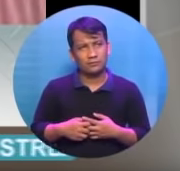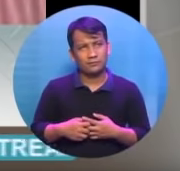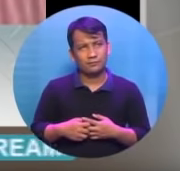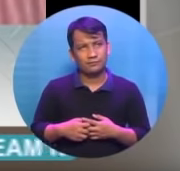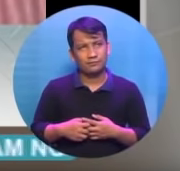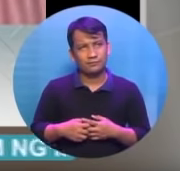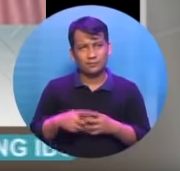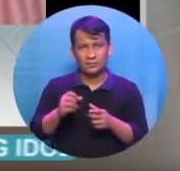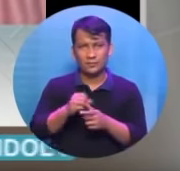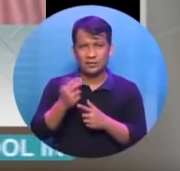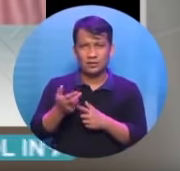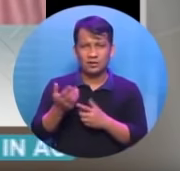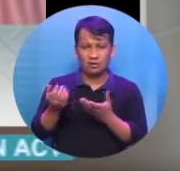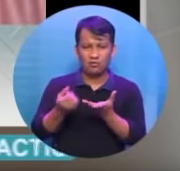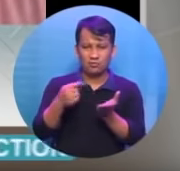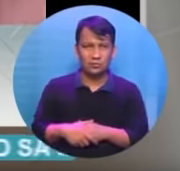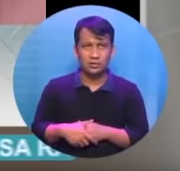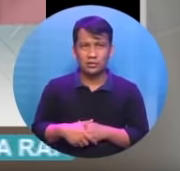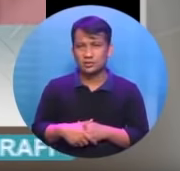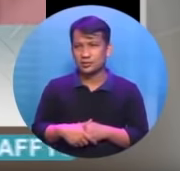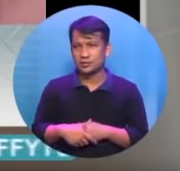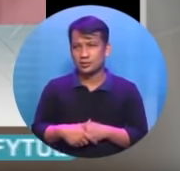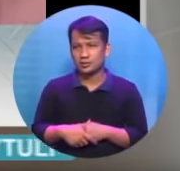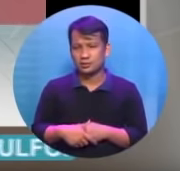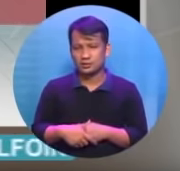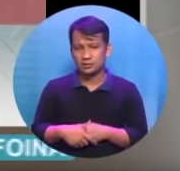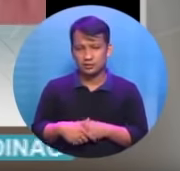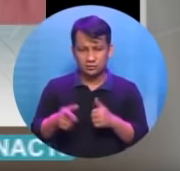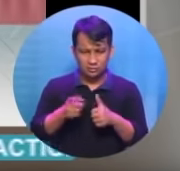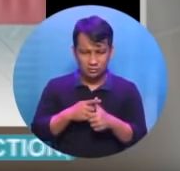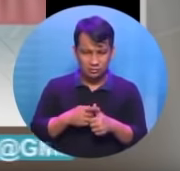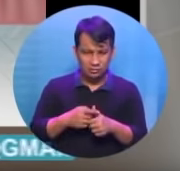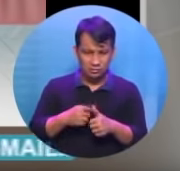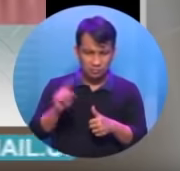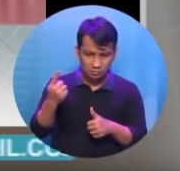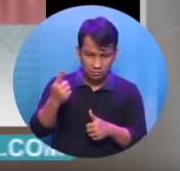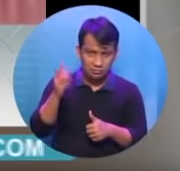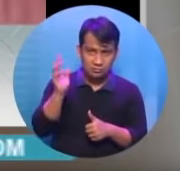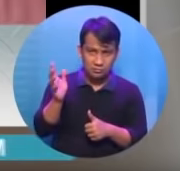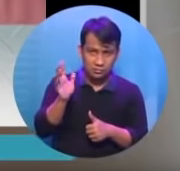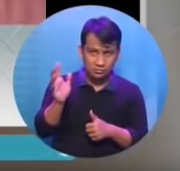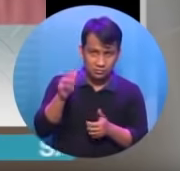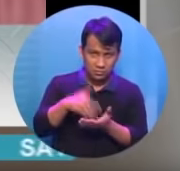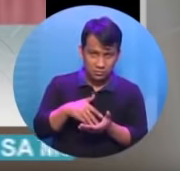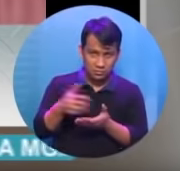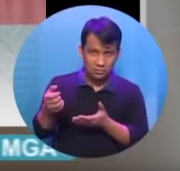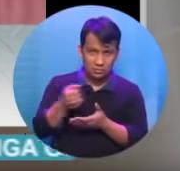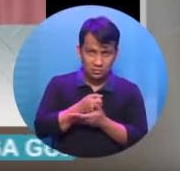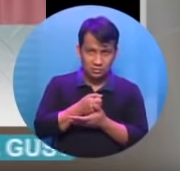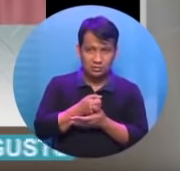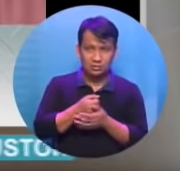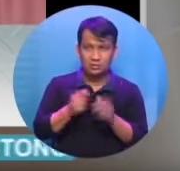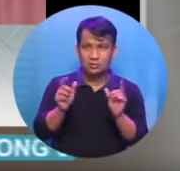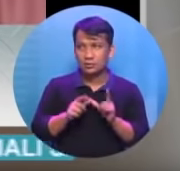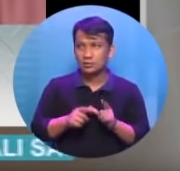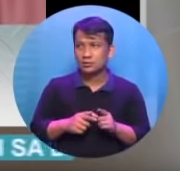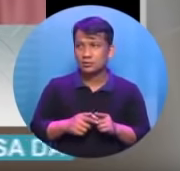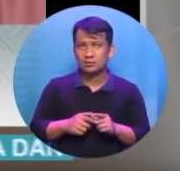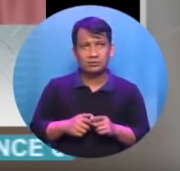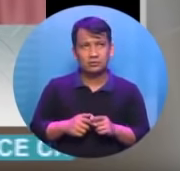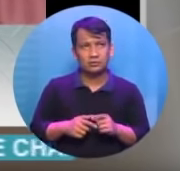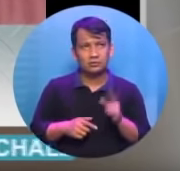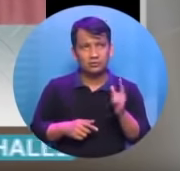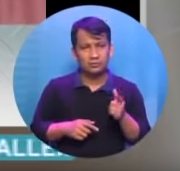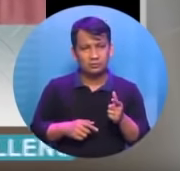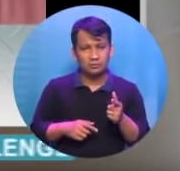Okay. Opo. Magkano na po yung tubo sa lisensya niyo, sir? Nung una po, 50,000. 50,000 tubo sa lisensya? Oh.